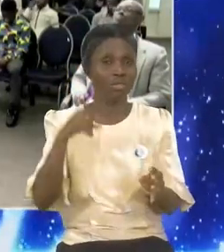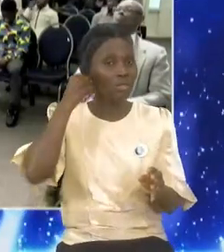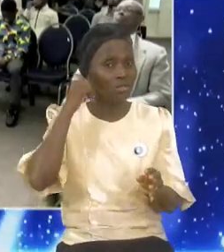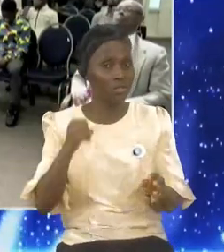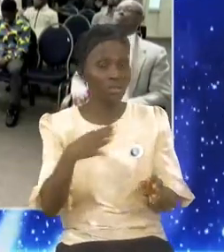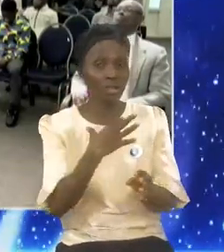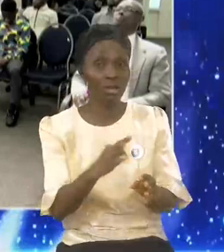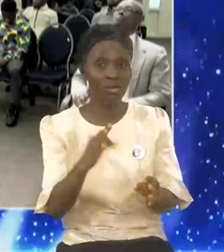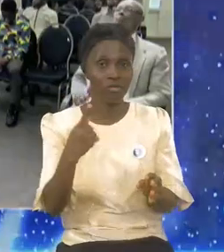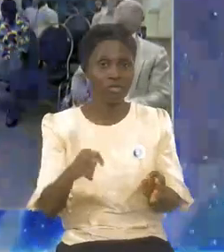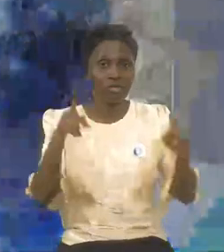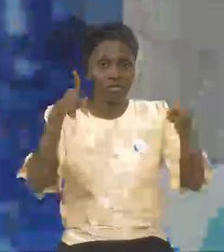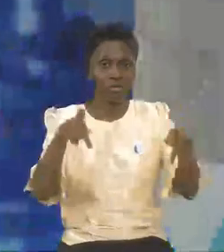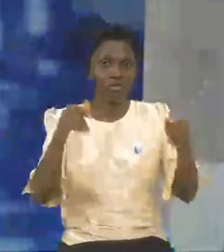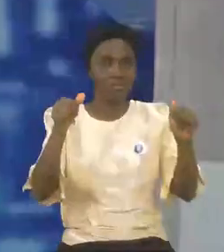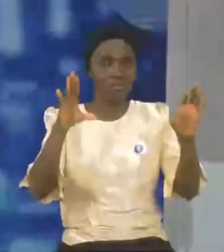la poitrine